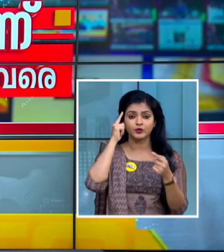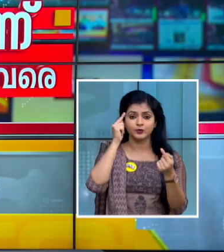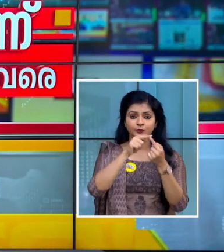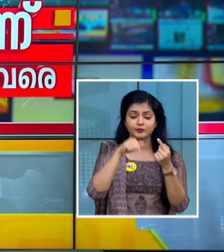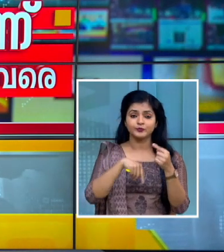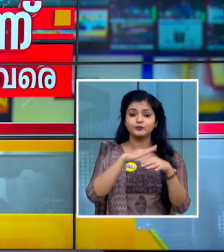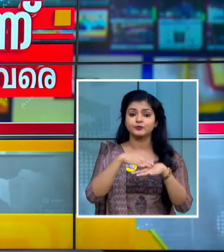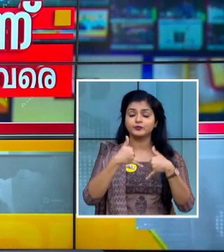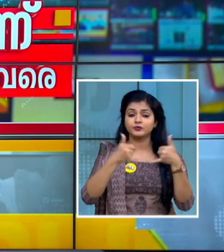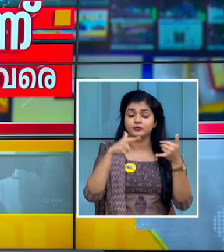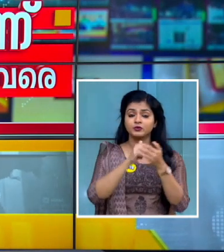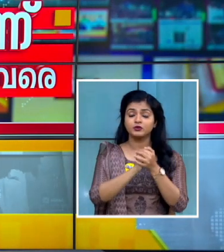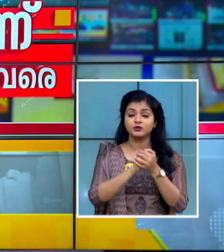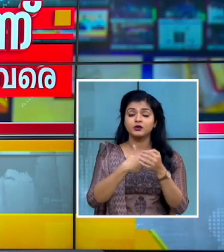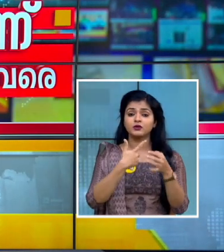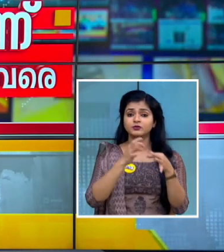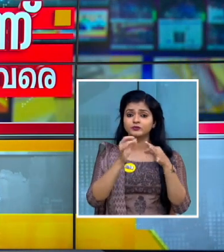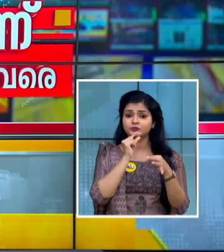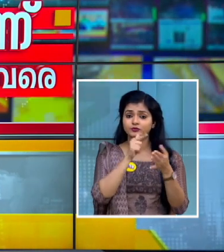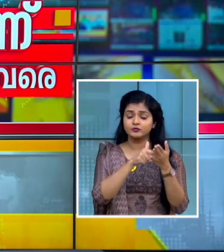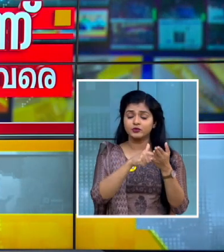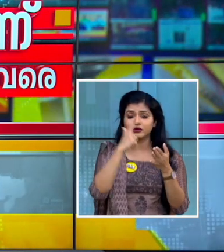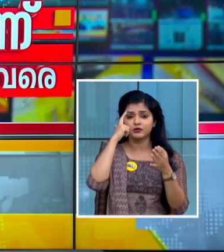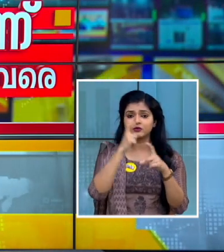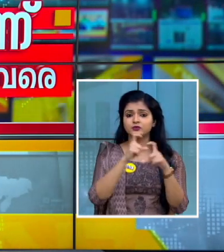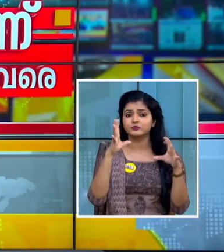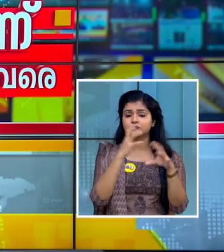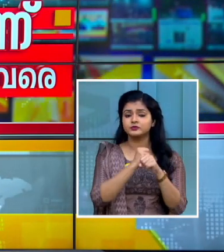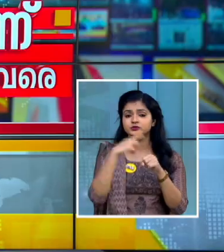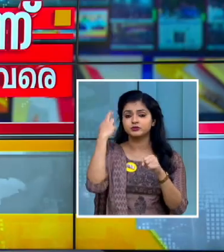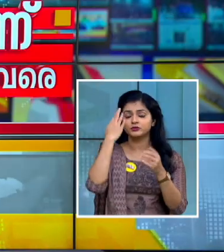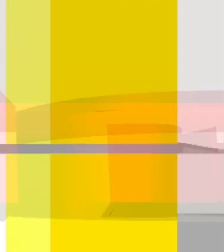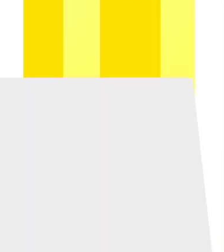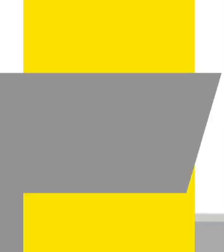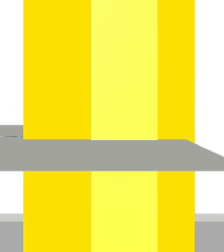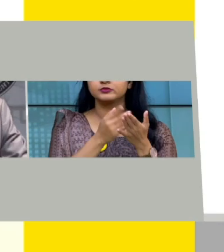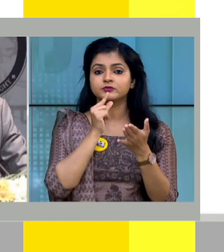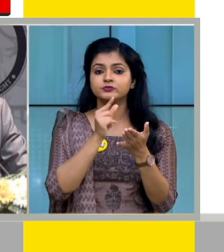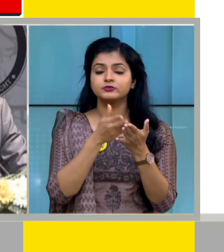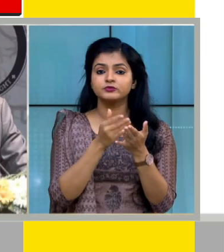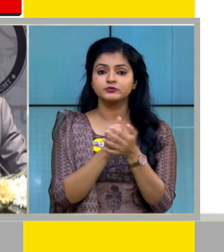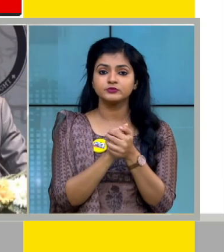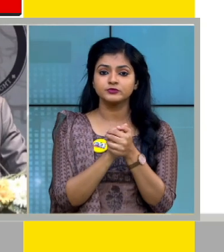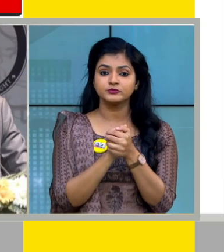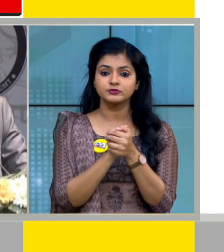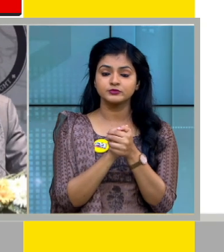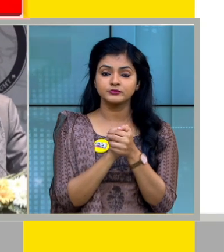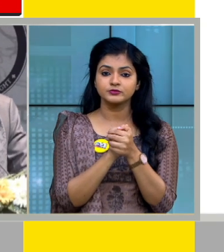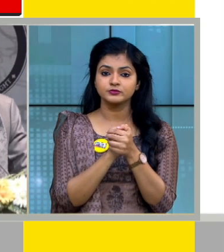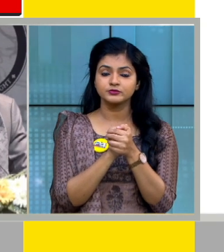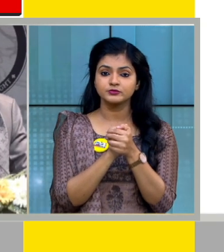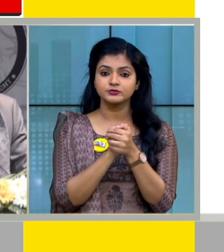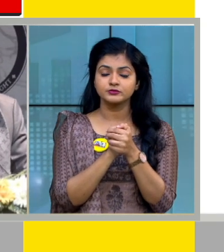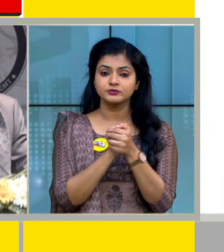ധർമ്മത്തെക്കുറിച്ചുള്ള പ്രതികരണം അജ്ഞത കാരണമെന്നും ജഗ്ദീപ് ധൻഖർ. Evokes baffling reaction